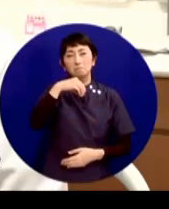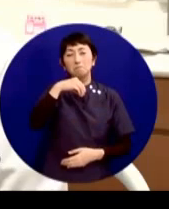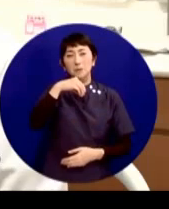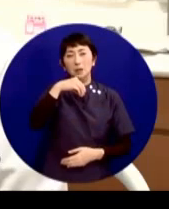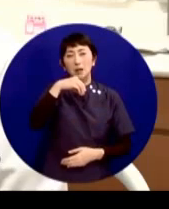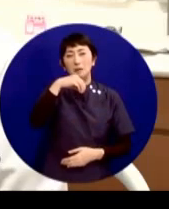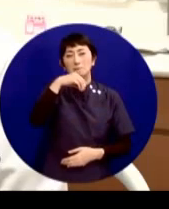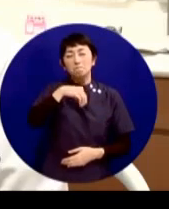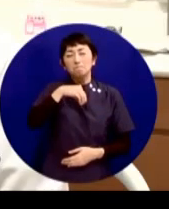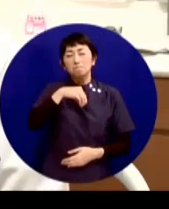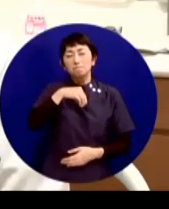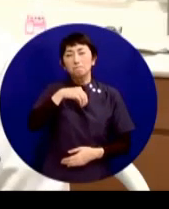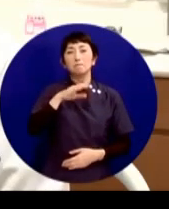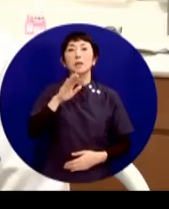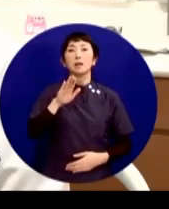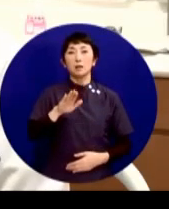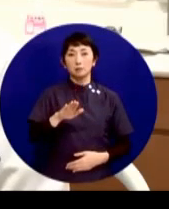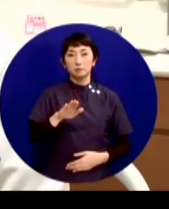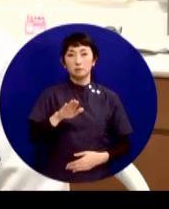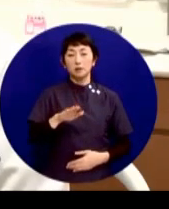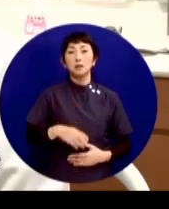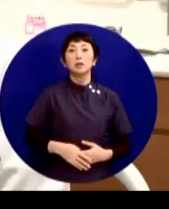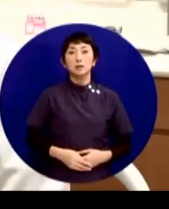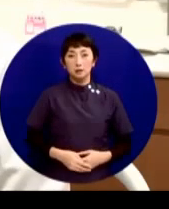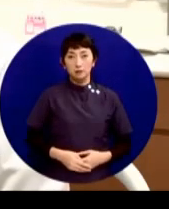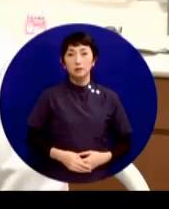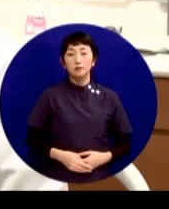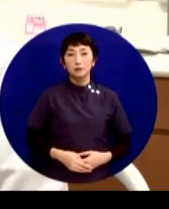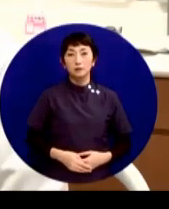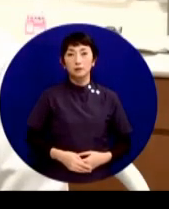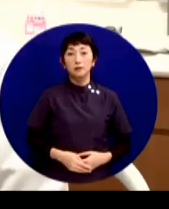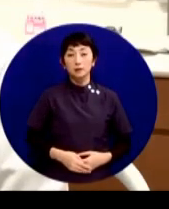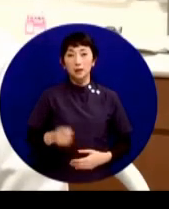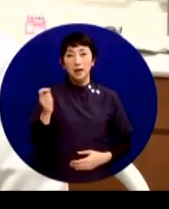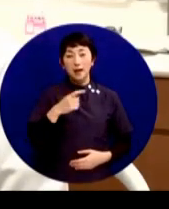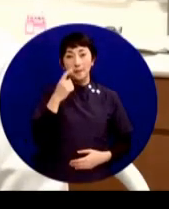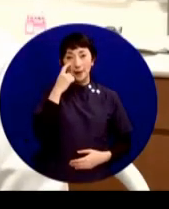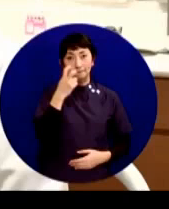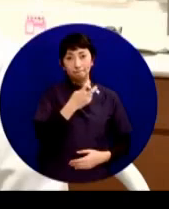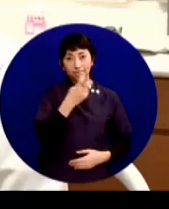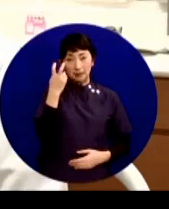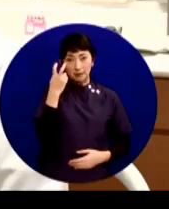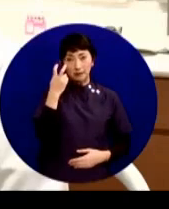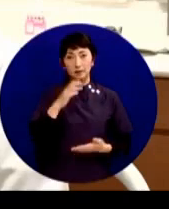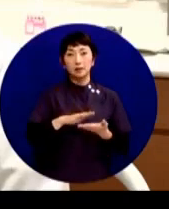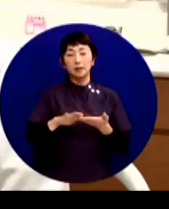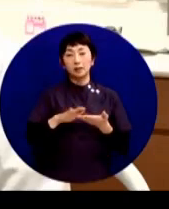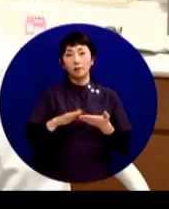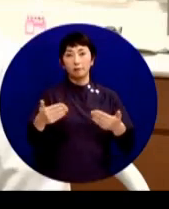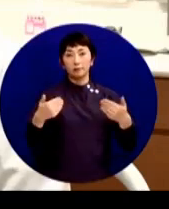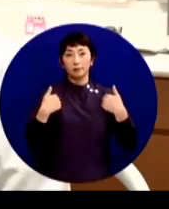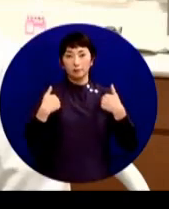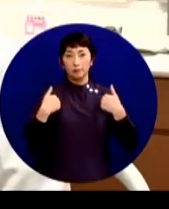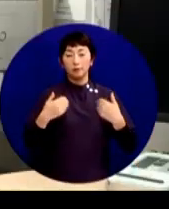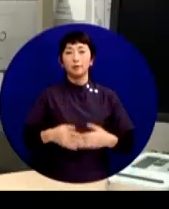飲み込めなくなるなどの障害を残すことがあります。やはり適切な時期の発見治療が必要です